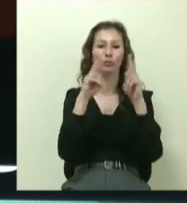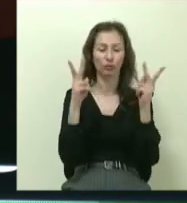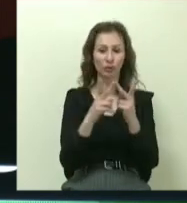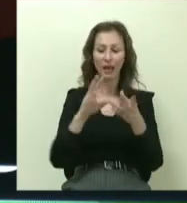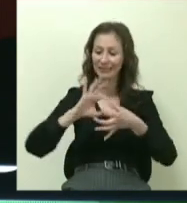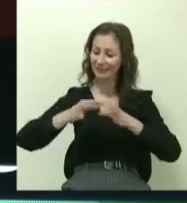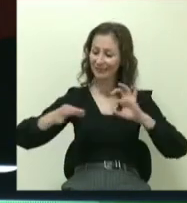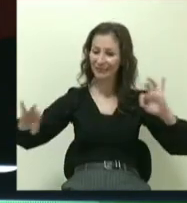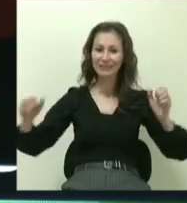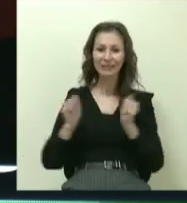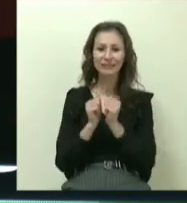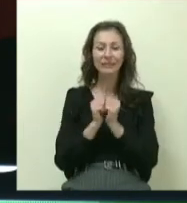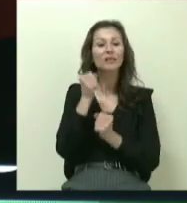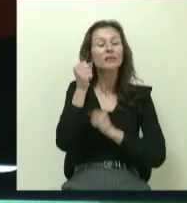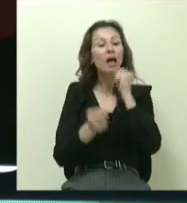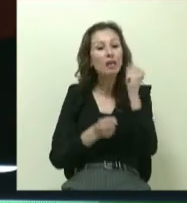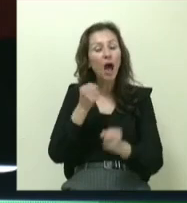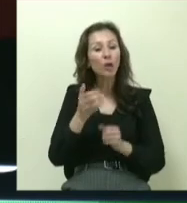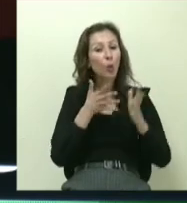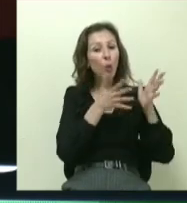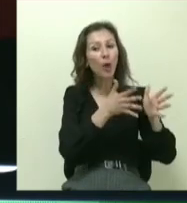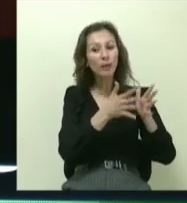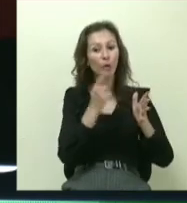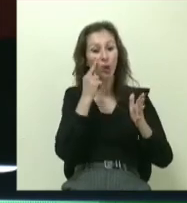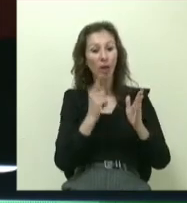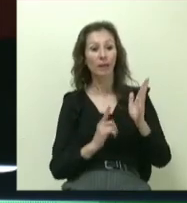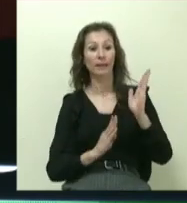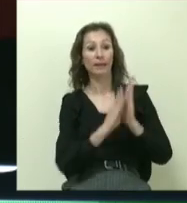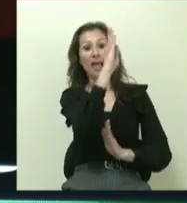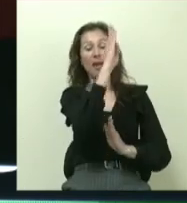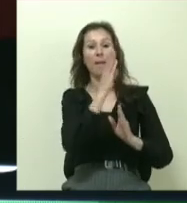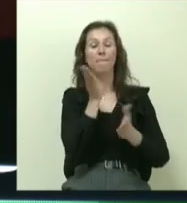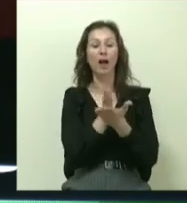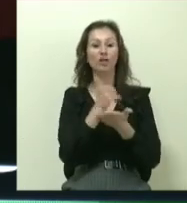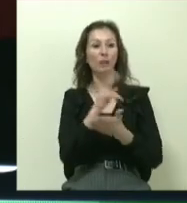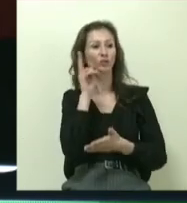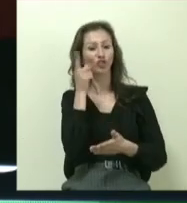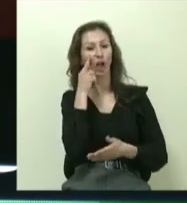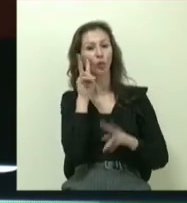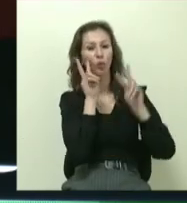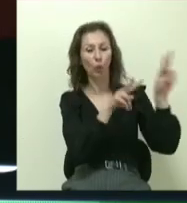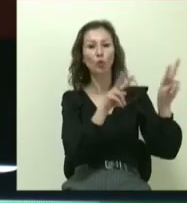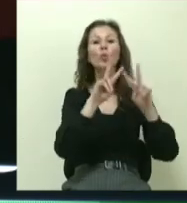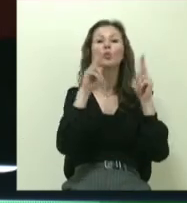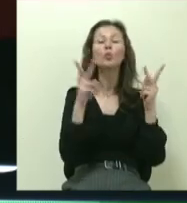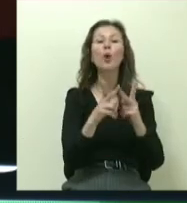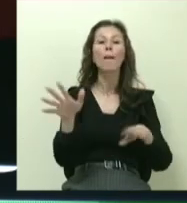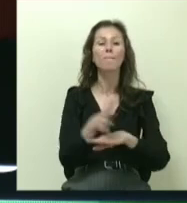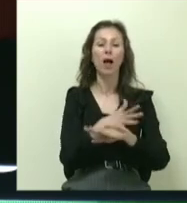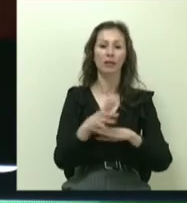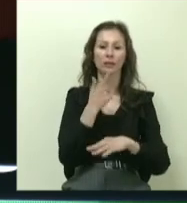zincirleri üzerinde Sanayi üretiminin dikey parçalanmasına tanıklık etti adına dünya malı